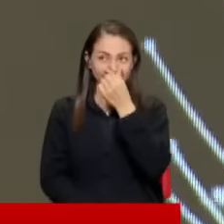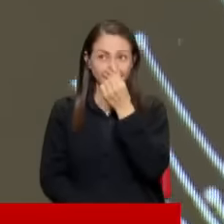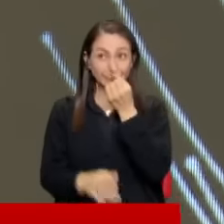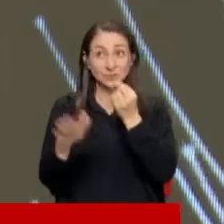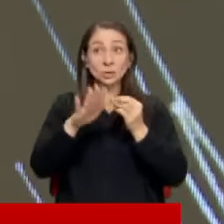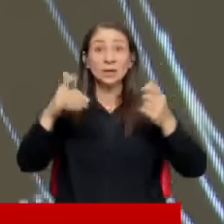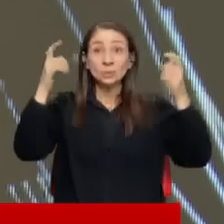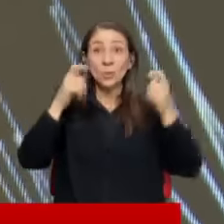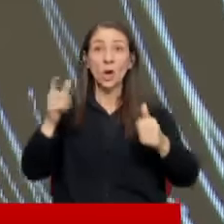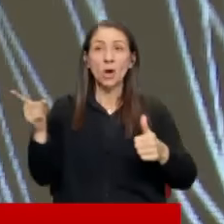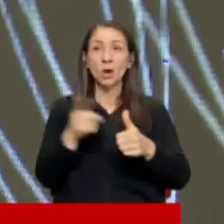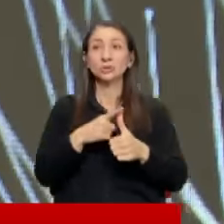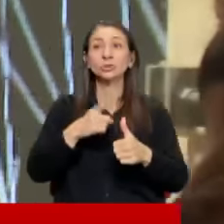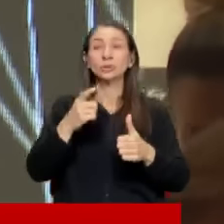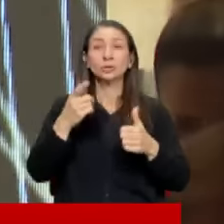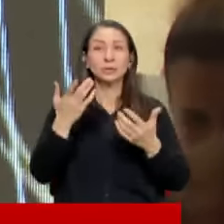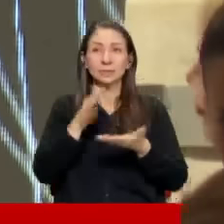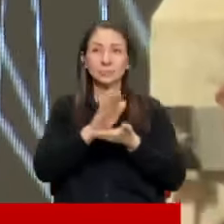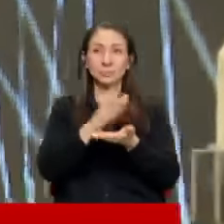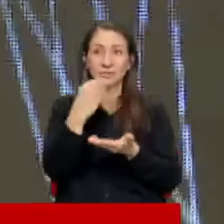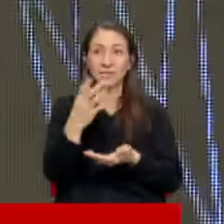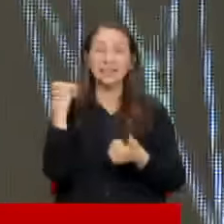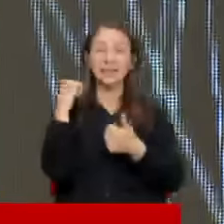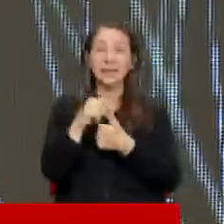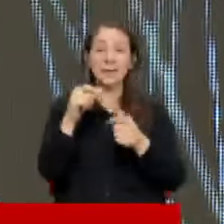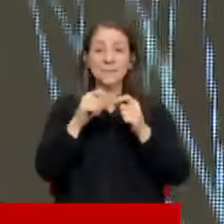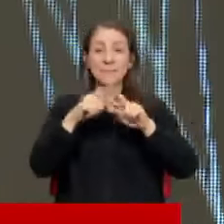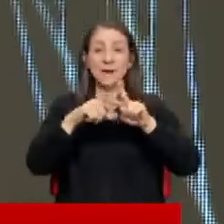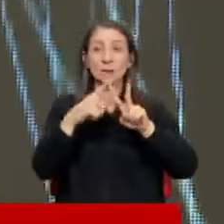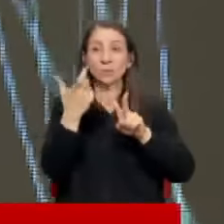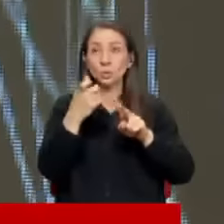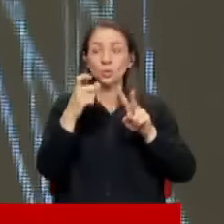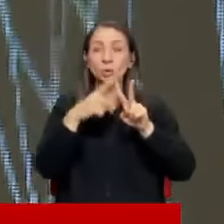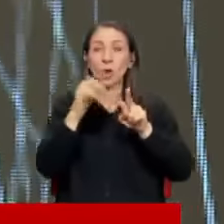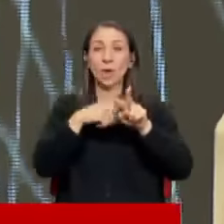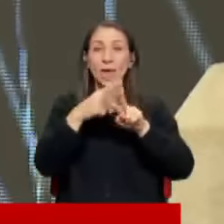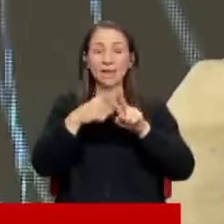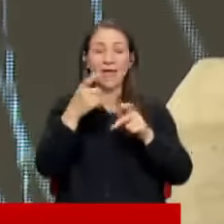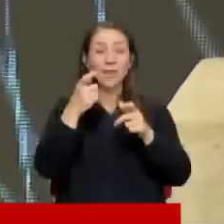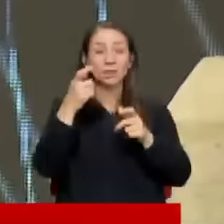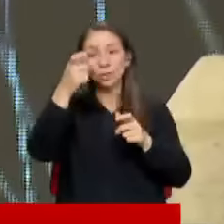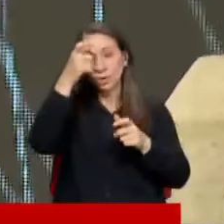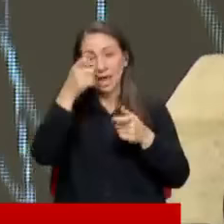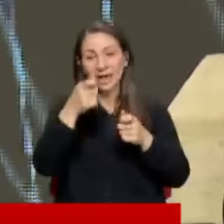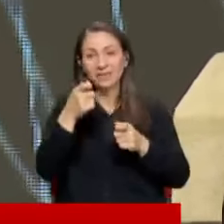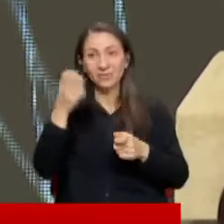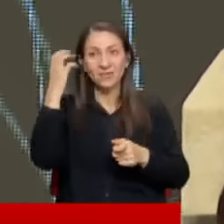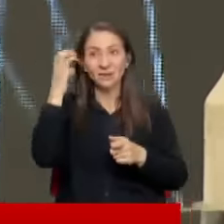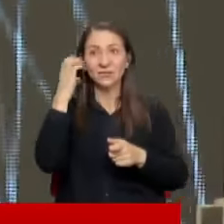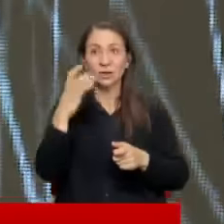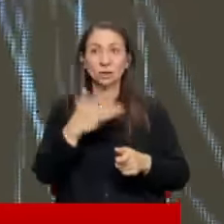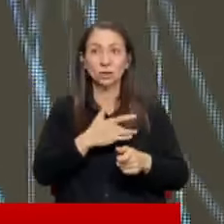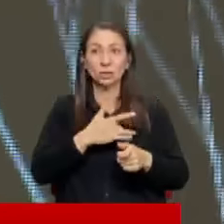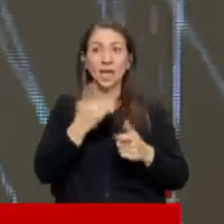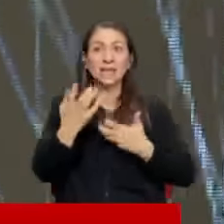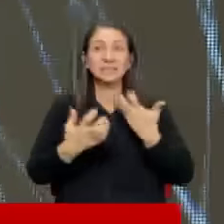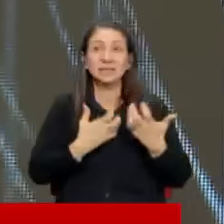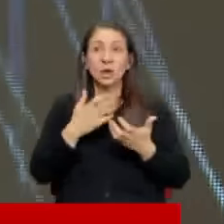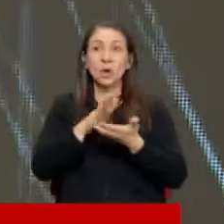Sosyal sorumlulukta öncülük ödülü takdim edeceğiz. Yine Banu'nun yanında aktif bir Türk Eğitim Vakfı gönüllüsü olarak ayrı bir heyecan